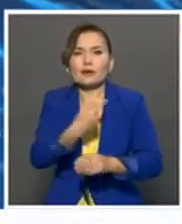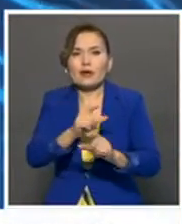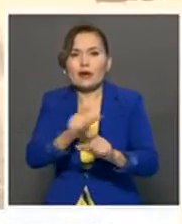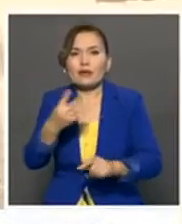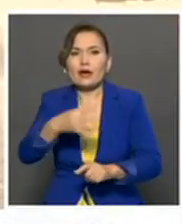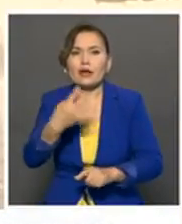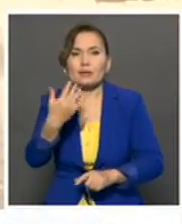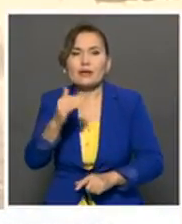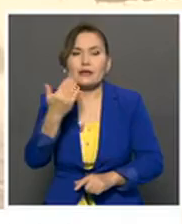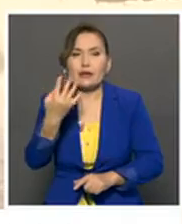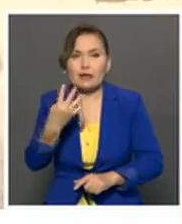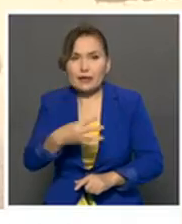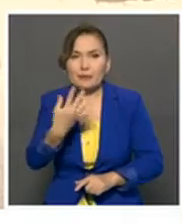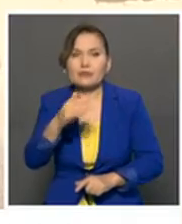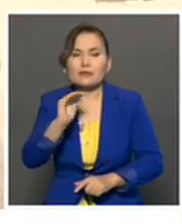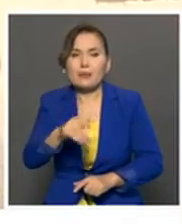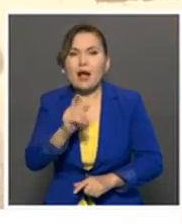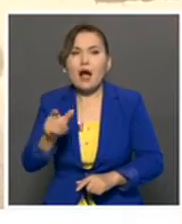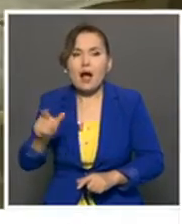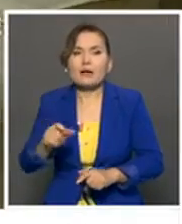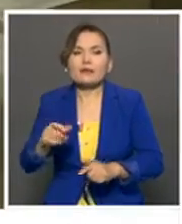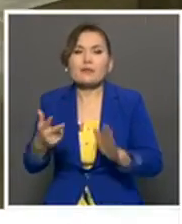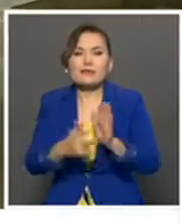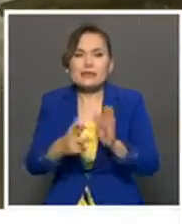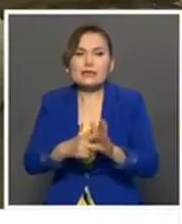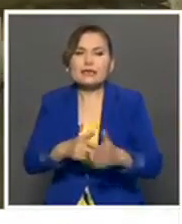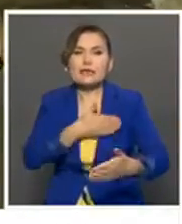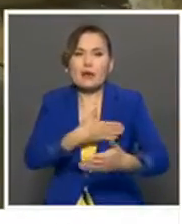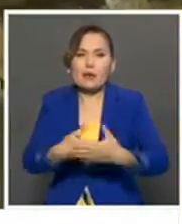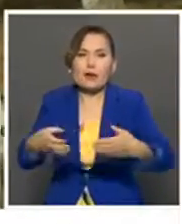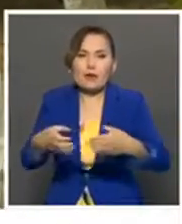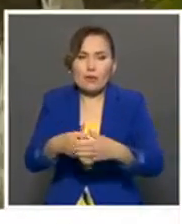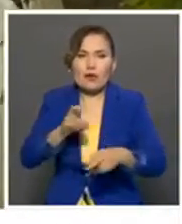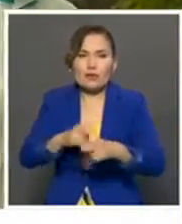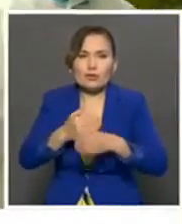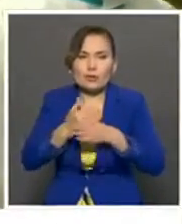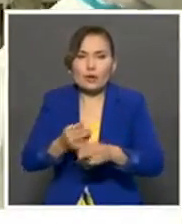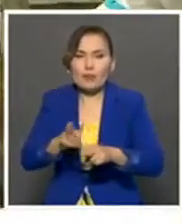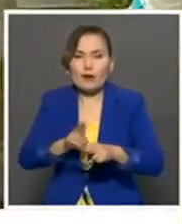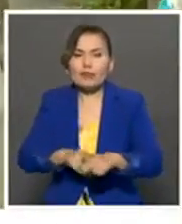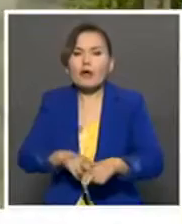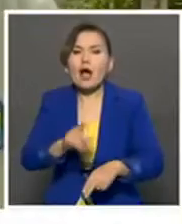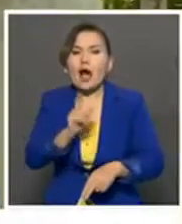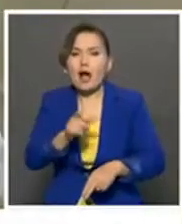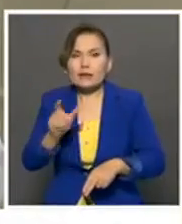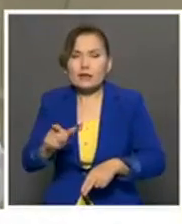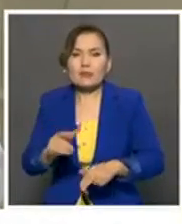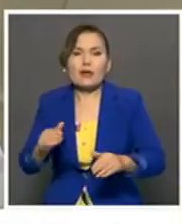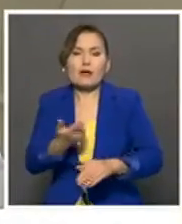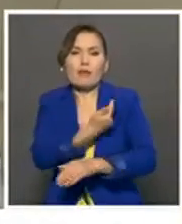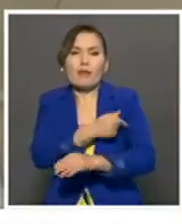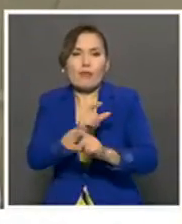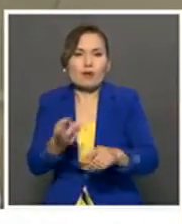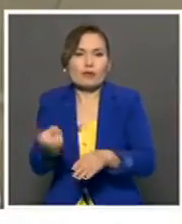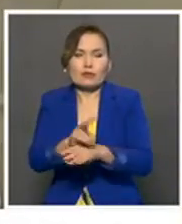45 мың тұрғынға 8 мобильді бригада көмек көрсетеді. Тұрғындар жеке бас қауіпсіздік үшін емханаға сабылмай, қашықтан кеңес алып, ем